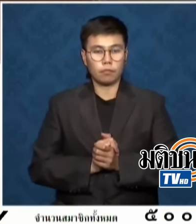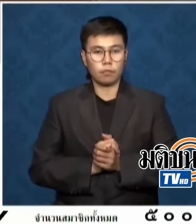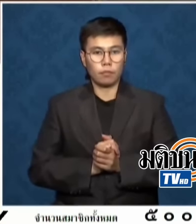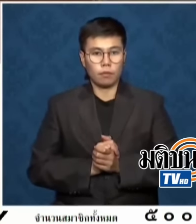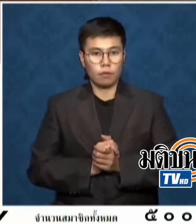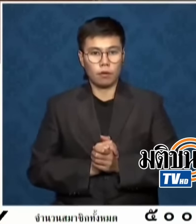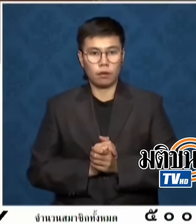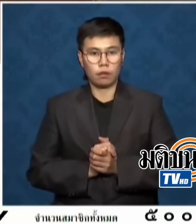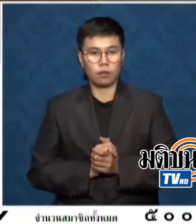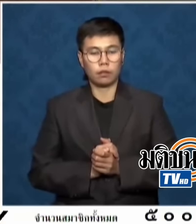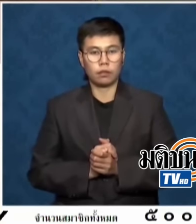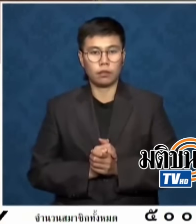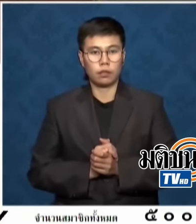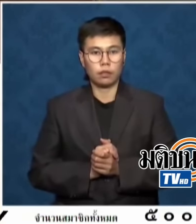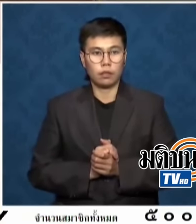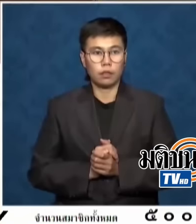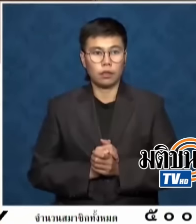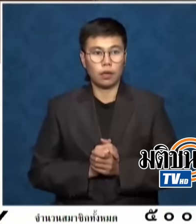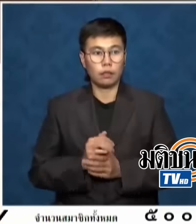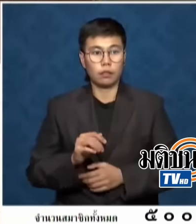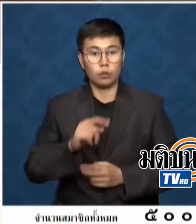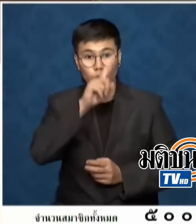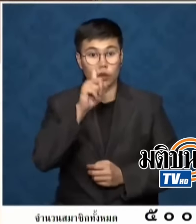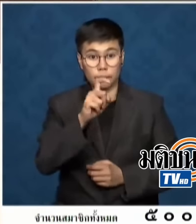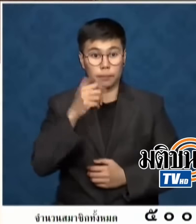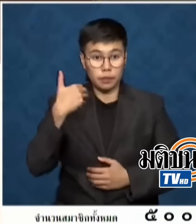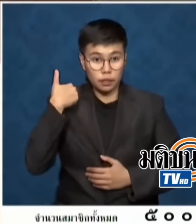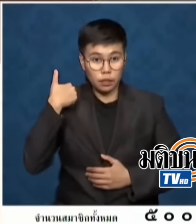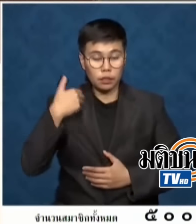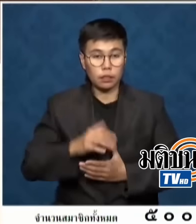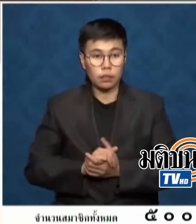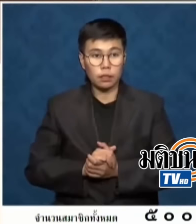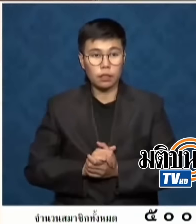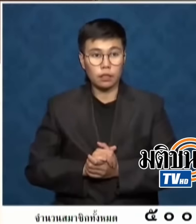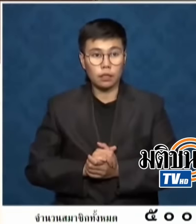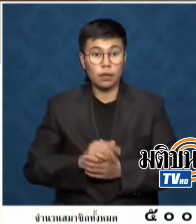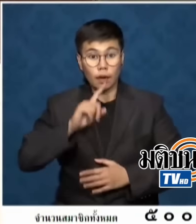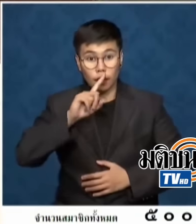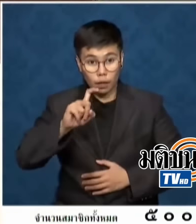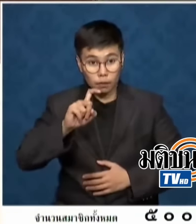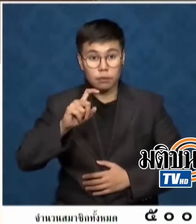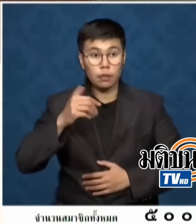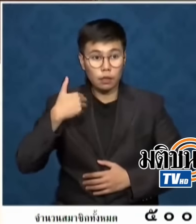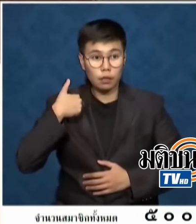ครับก็ยังติดใจไหมครับติดใจนะครับ